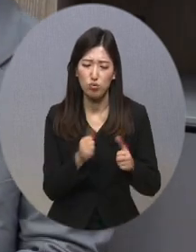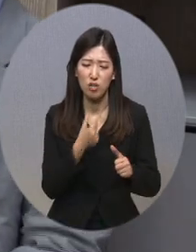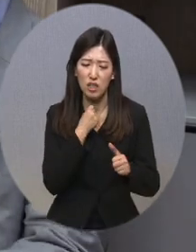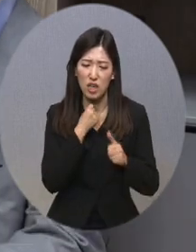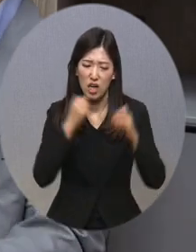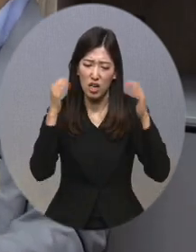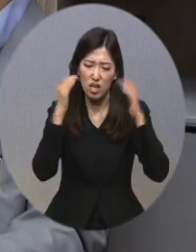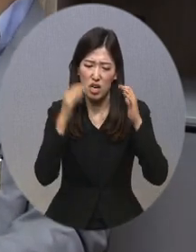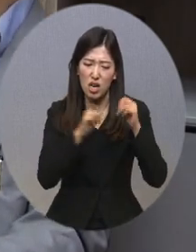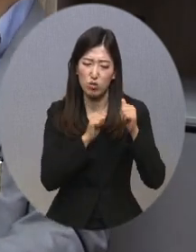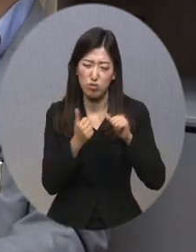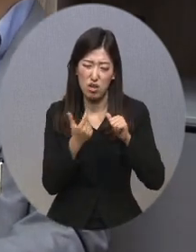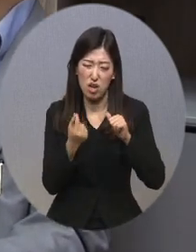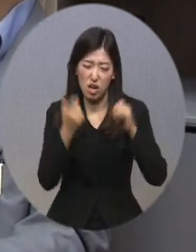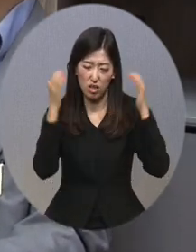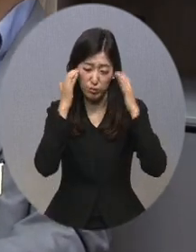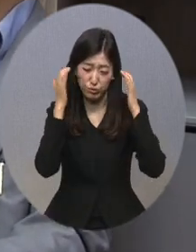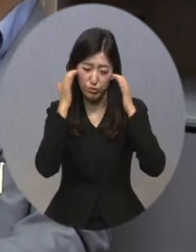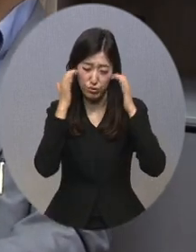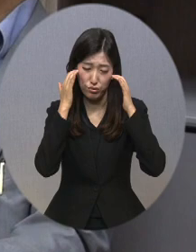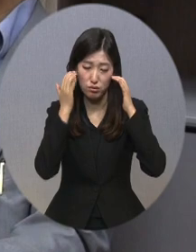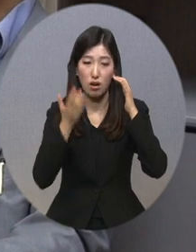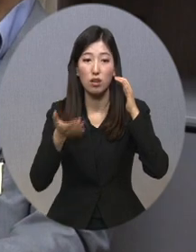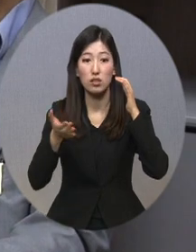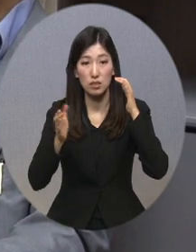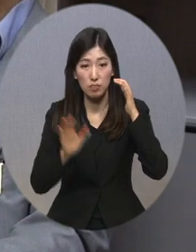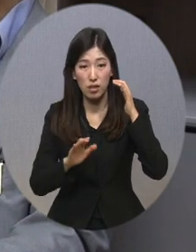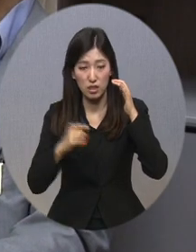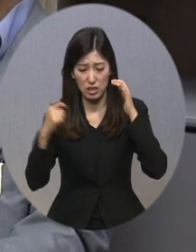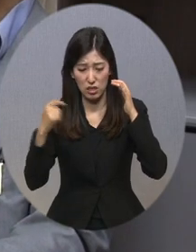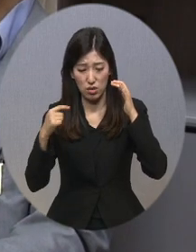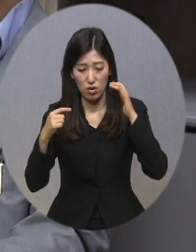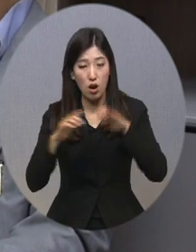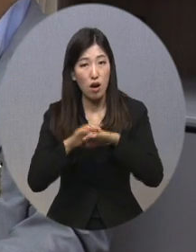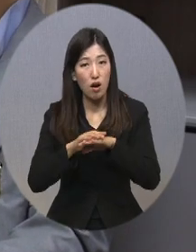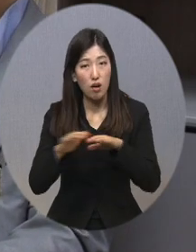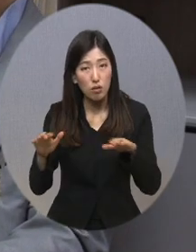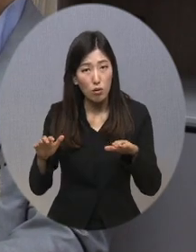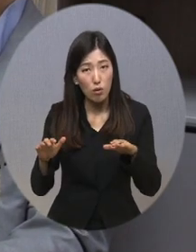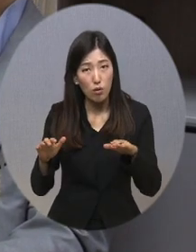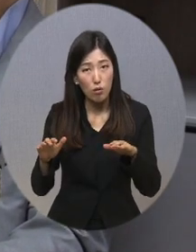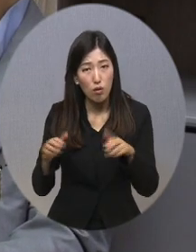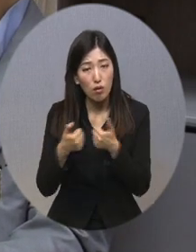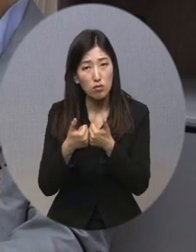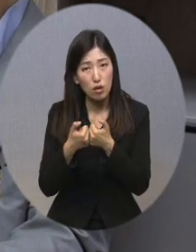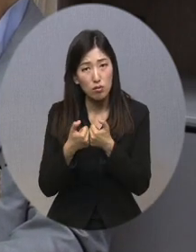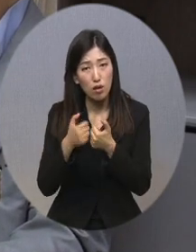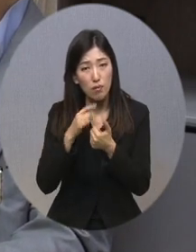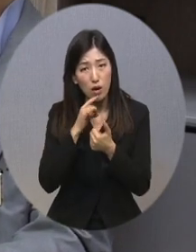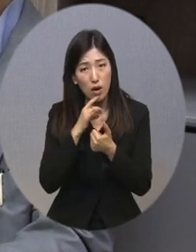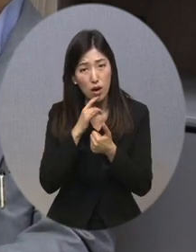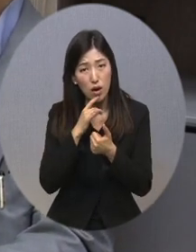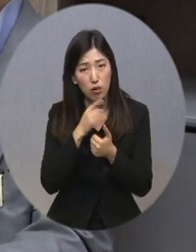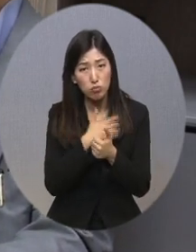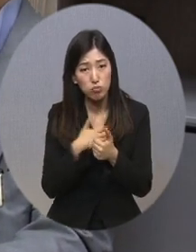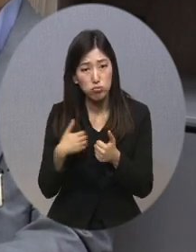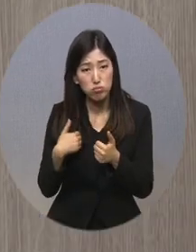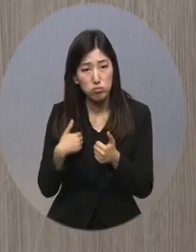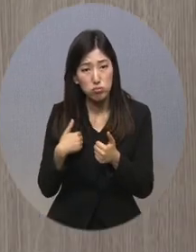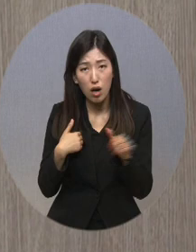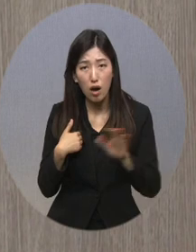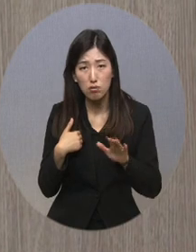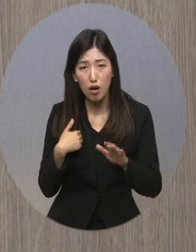그런 상태에 있지만 그거를 해결하려면 상담만으로 되지는 않을 것 같아요. 그렇죠. 상대방이 있기